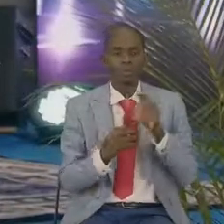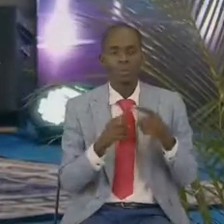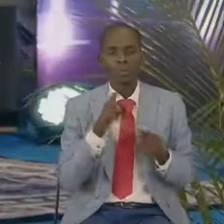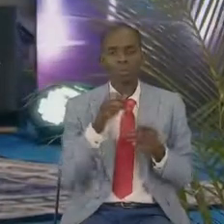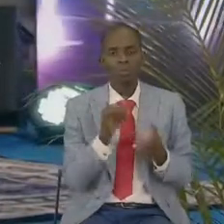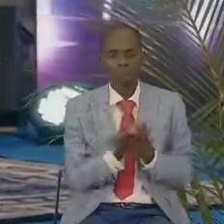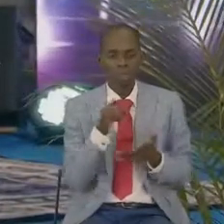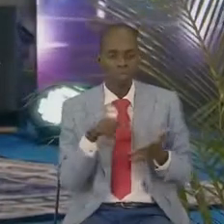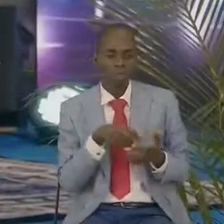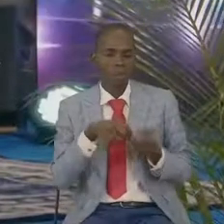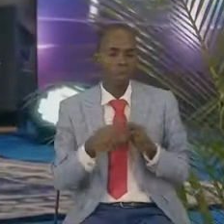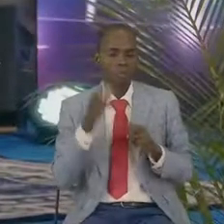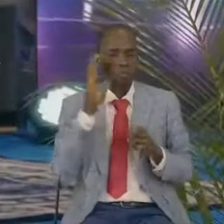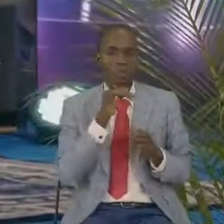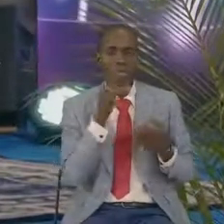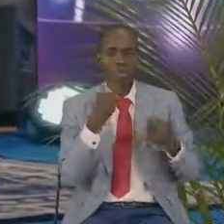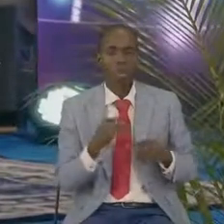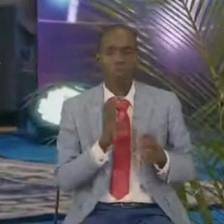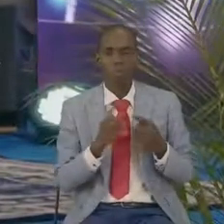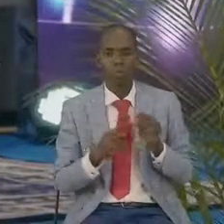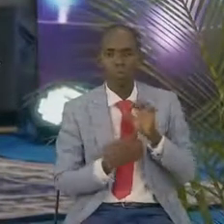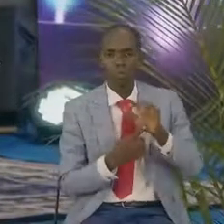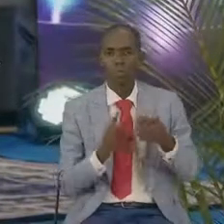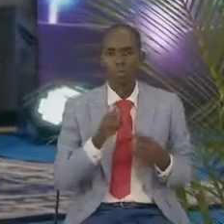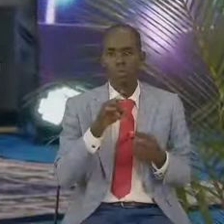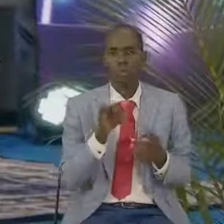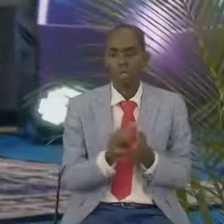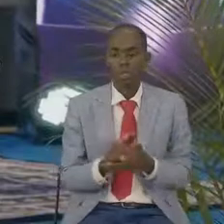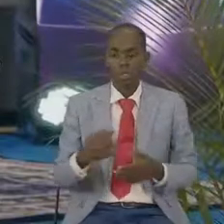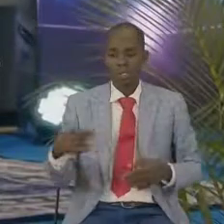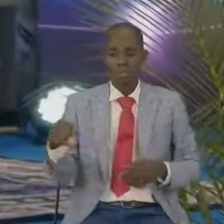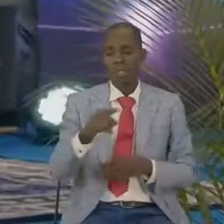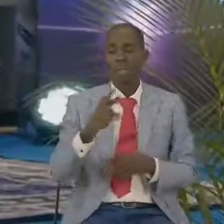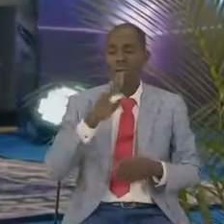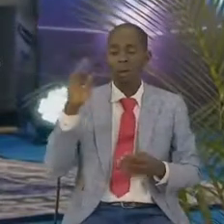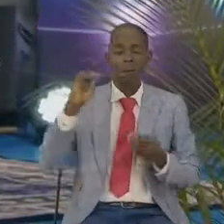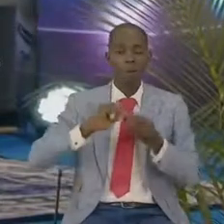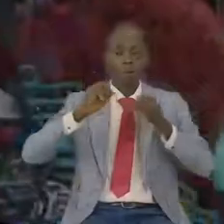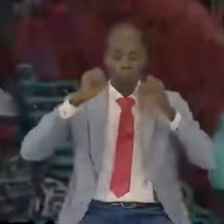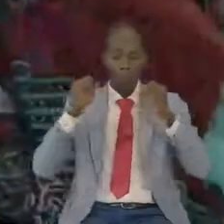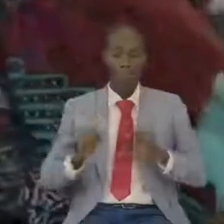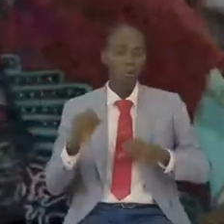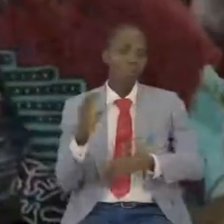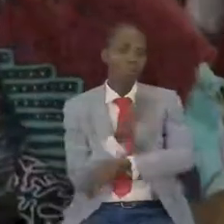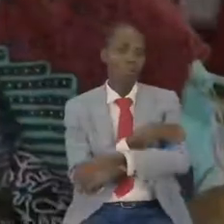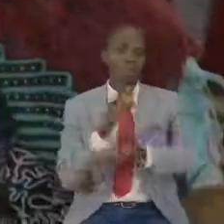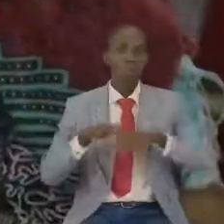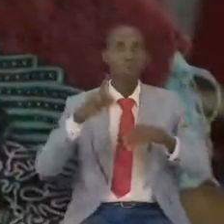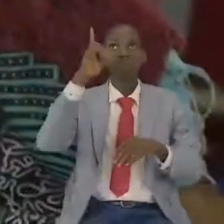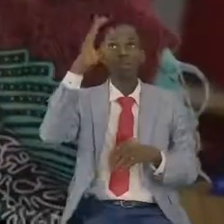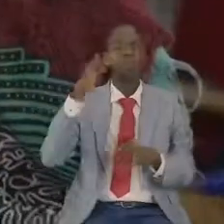ils sont plus puissants que Dieu et ils veulent mettre ça sur toi. Ça ne marchera pas.